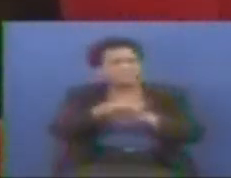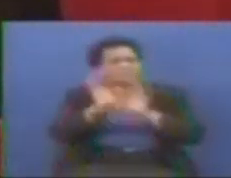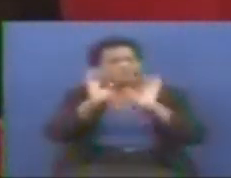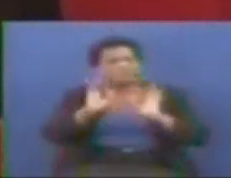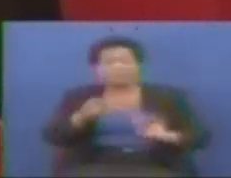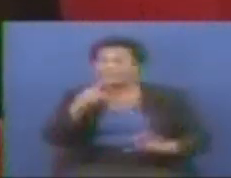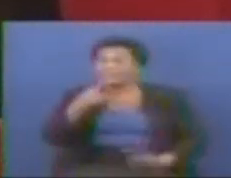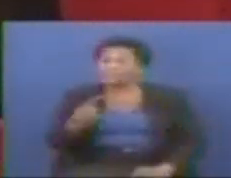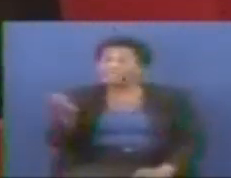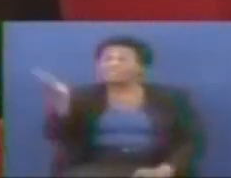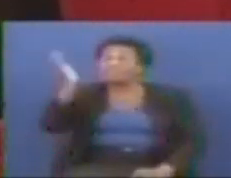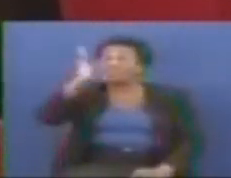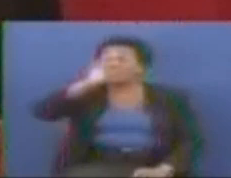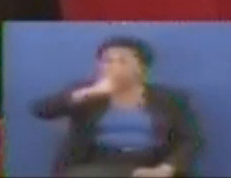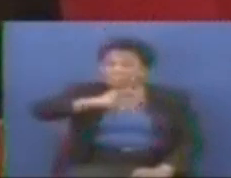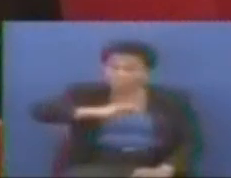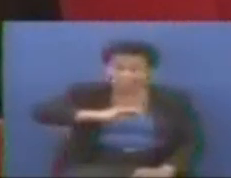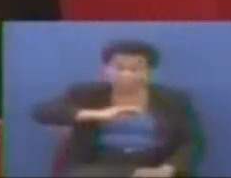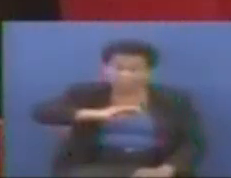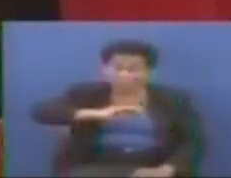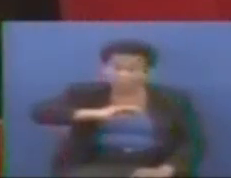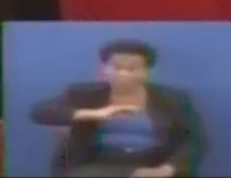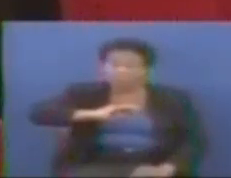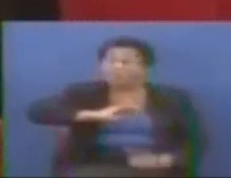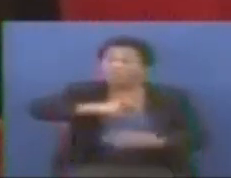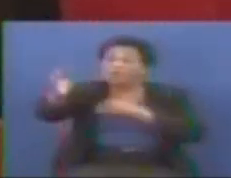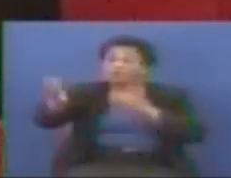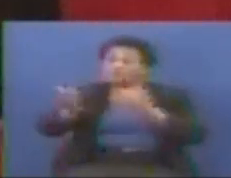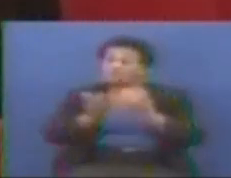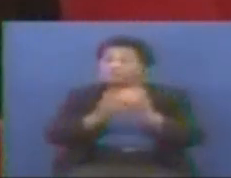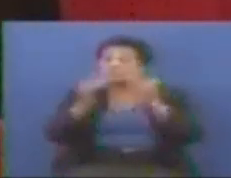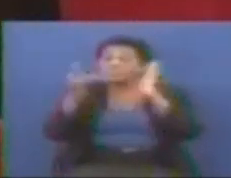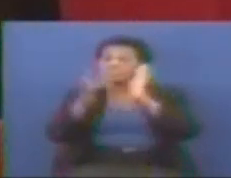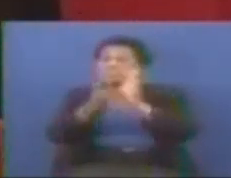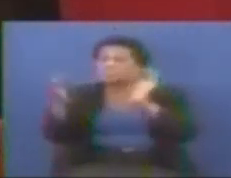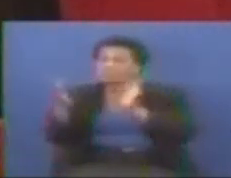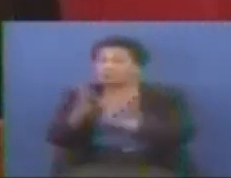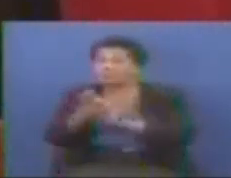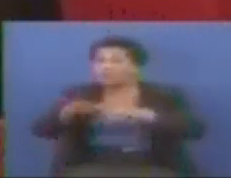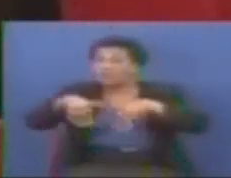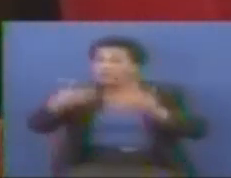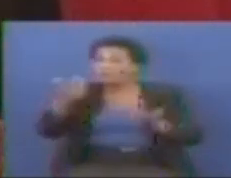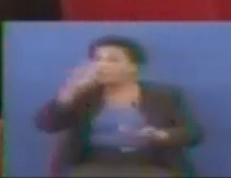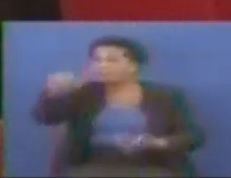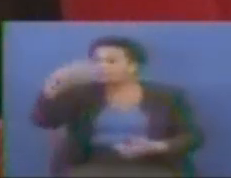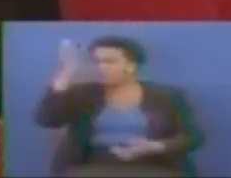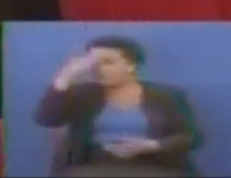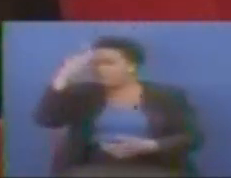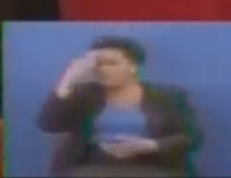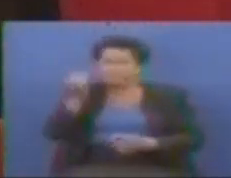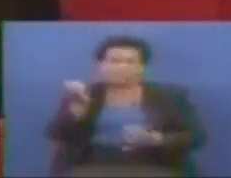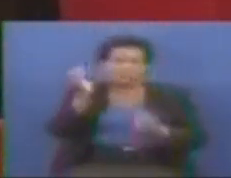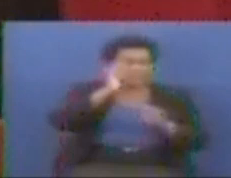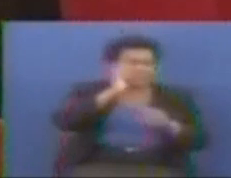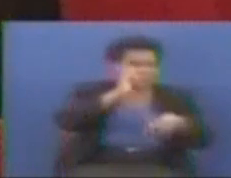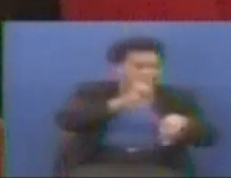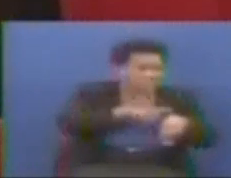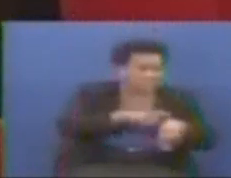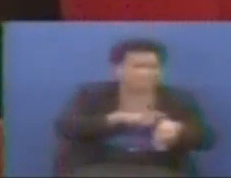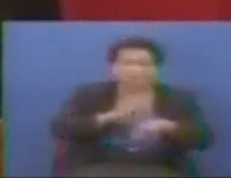4 kwamba ilani hii ya CCM kwa makusudi kabisa, CCM imeamua kupambana na